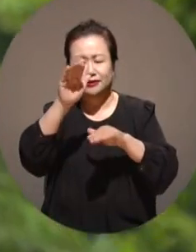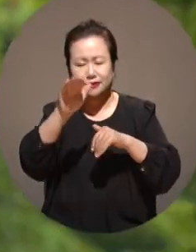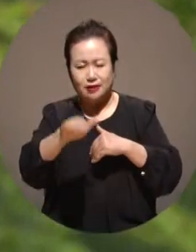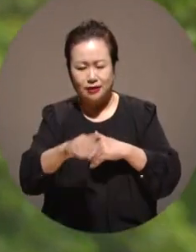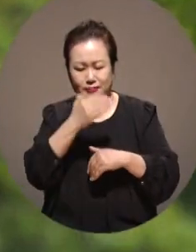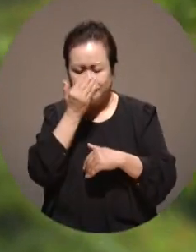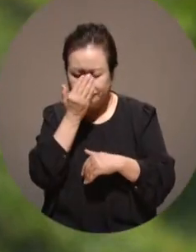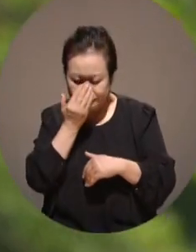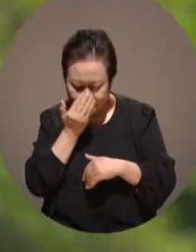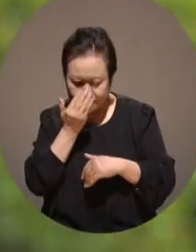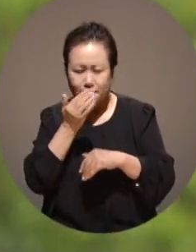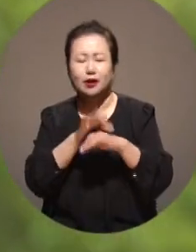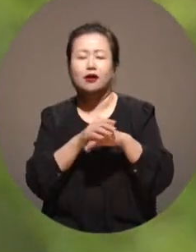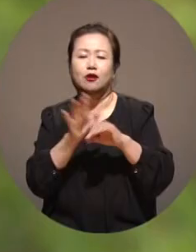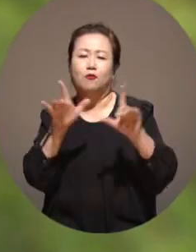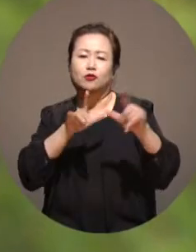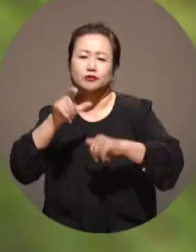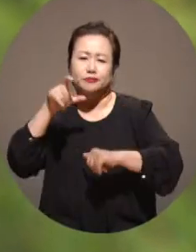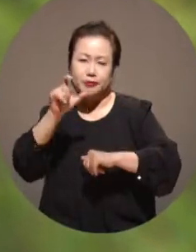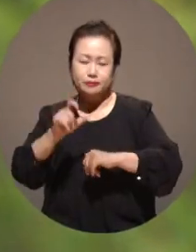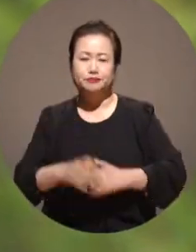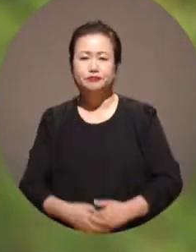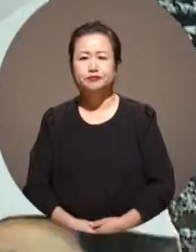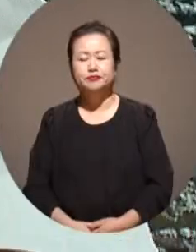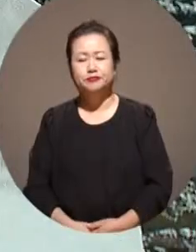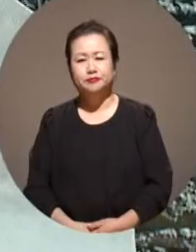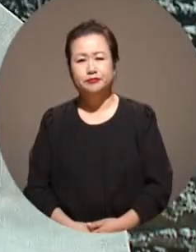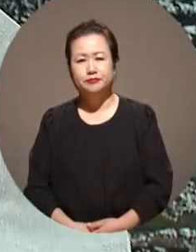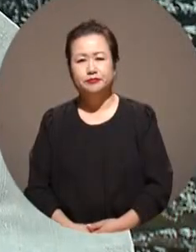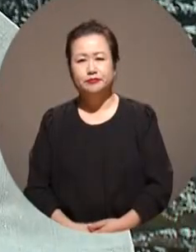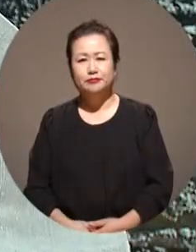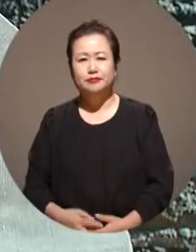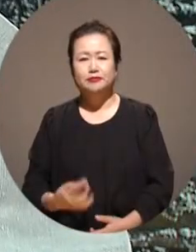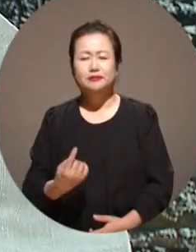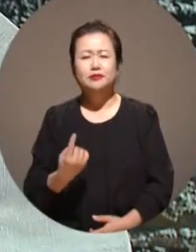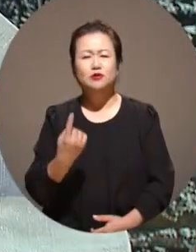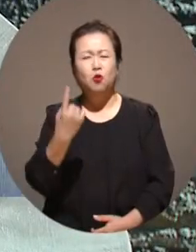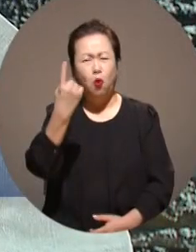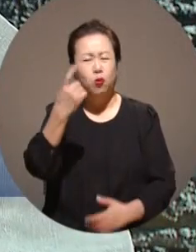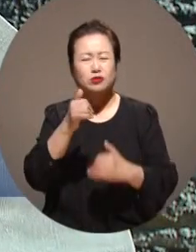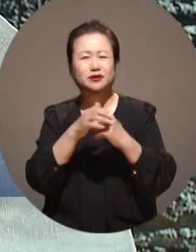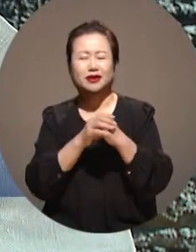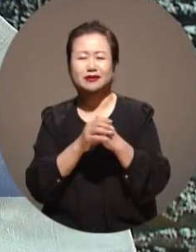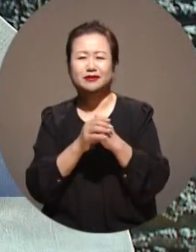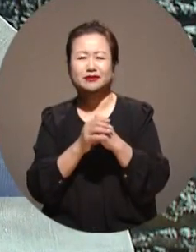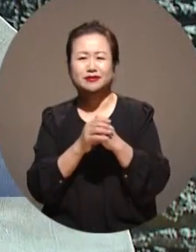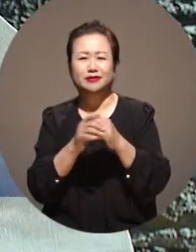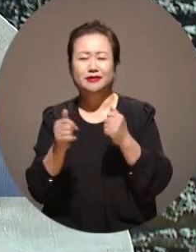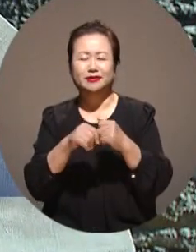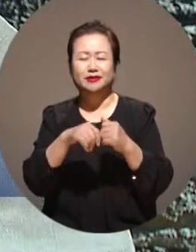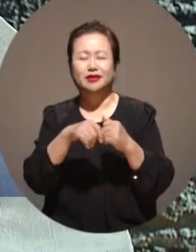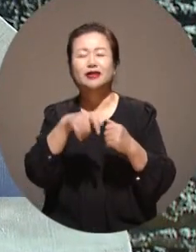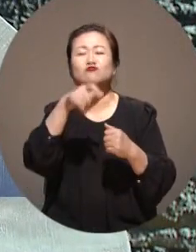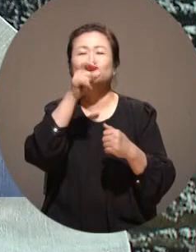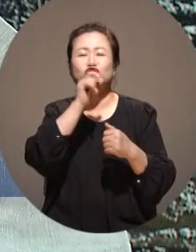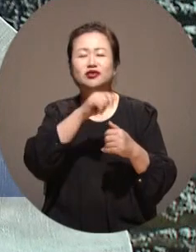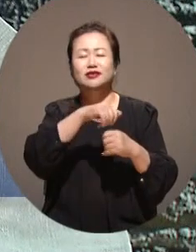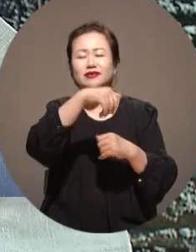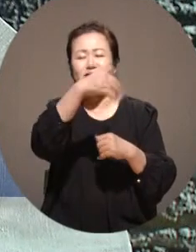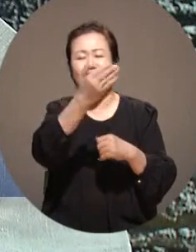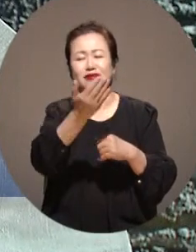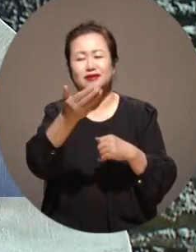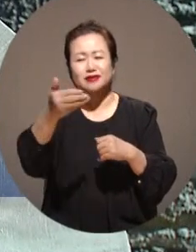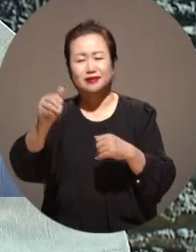낮추는 겸손의 미덕을 강조했습니다 높은 내에 있는 머리 전부 흘러서 다